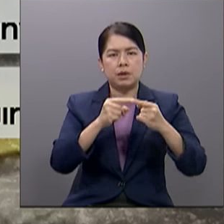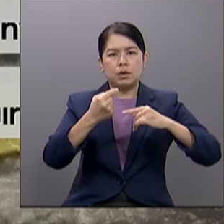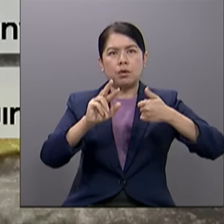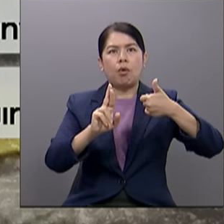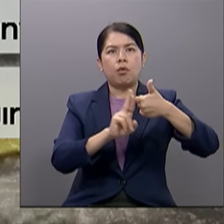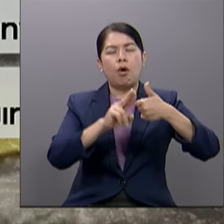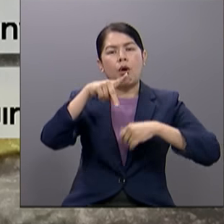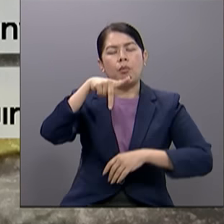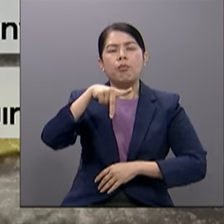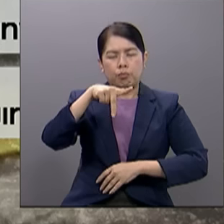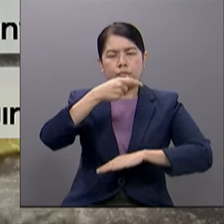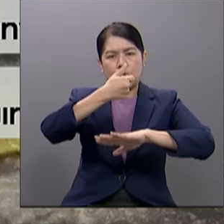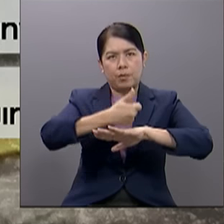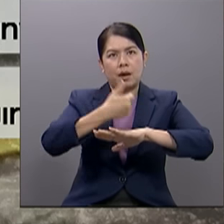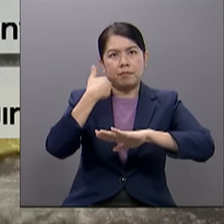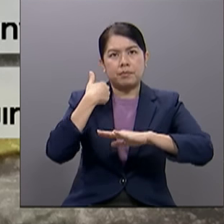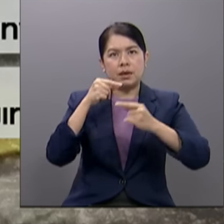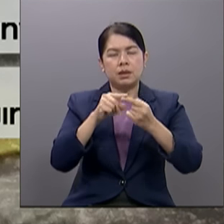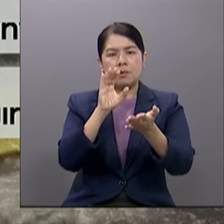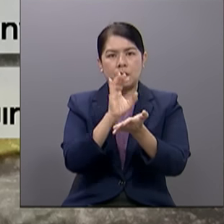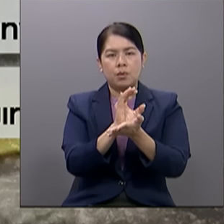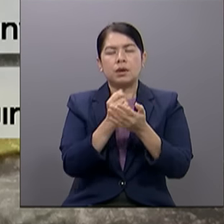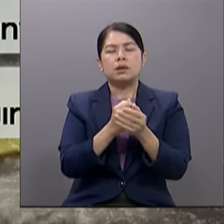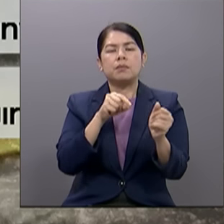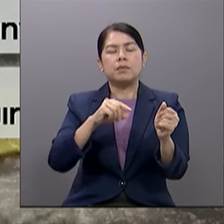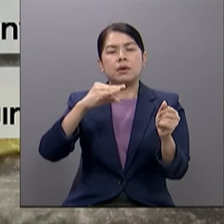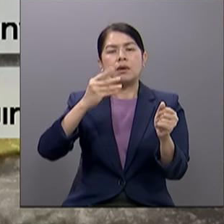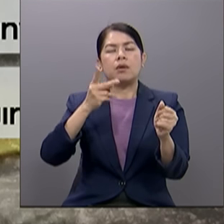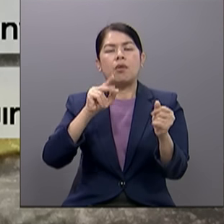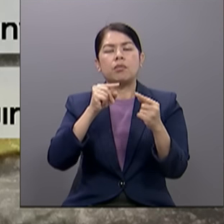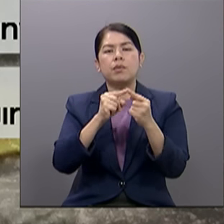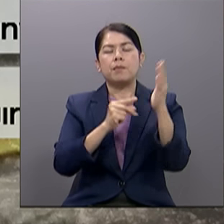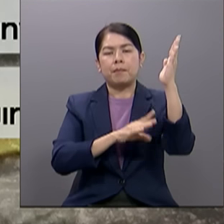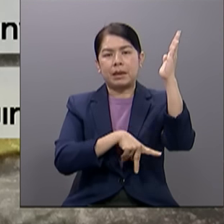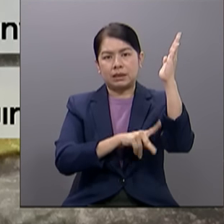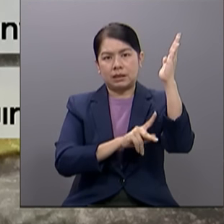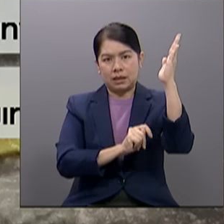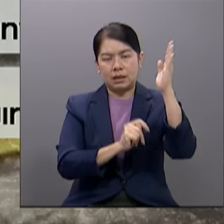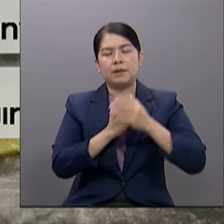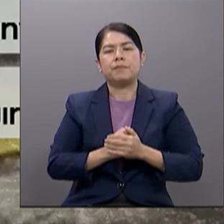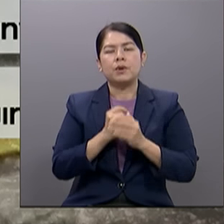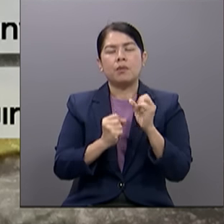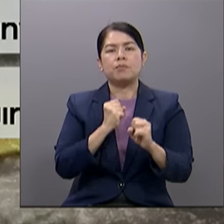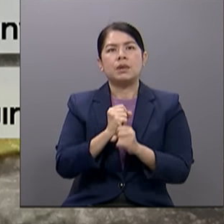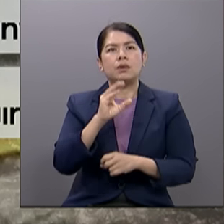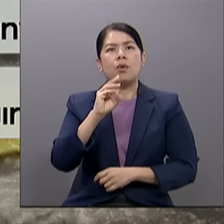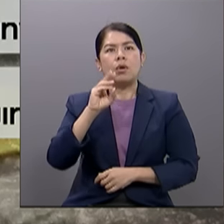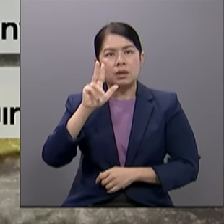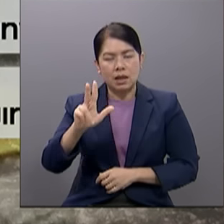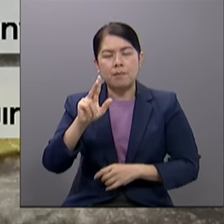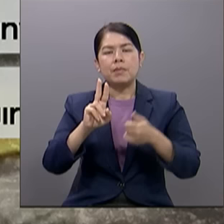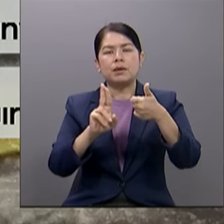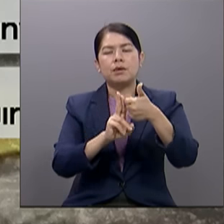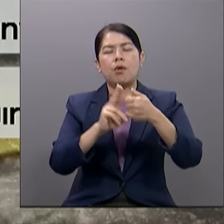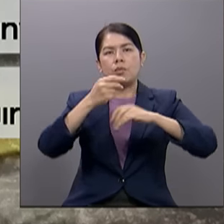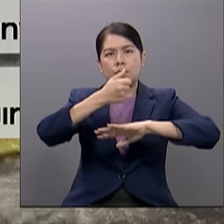การที่สถานีตำรวจภูธรโคกโพธิ์จังหวัดปัตตานีปี2563เป็นรองผู้กำกับการ